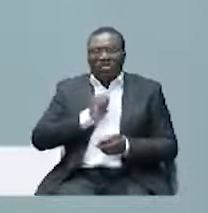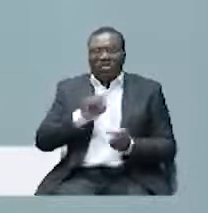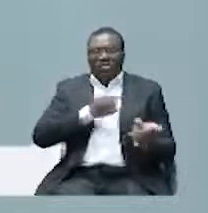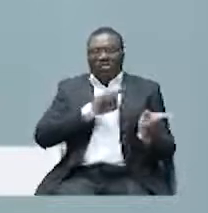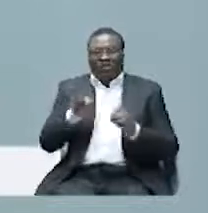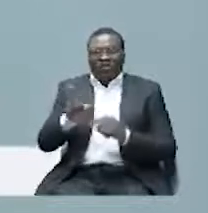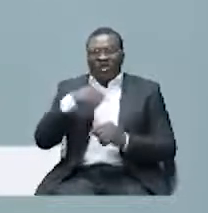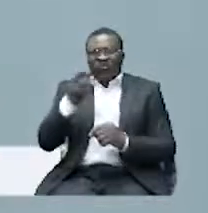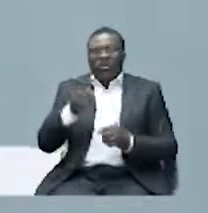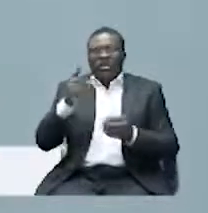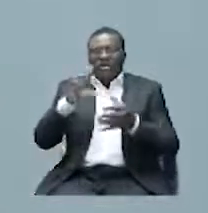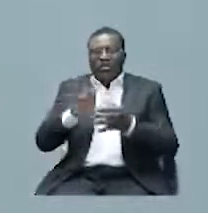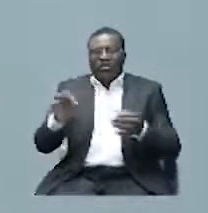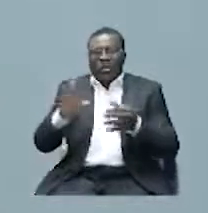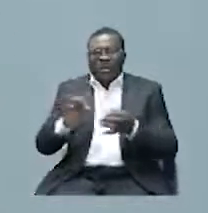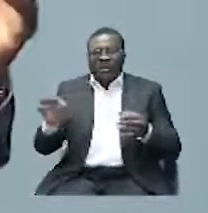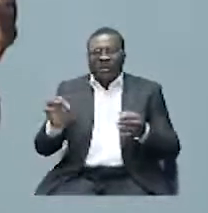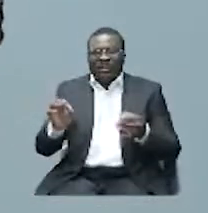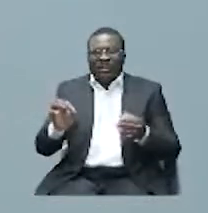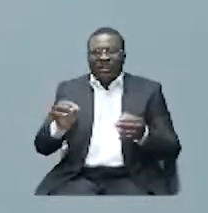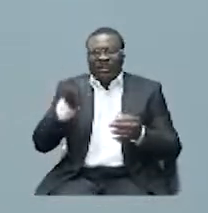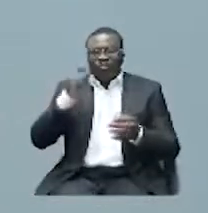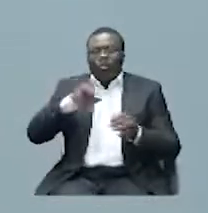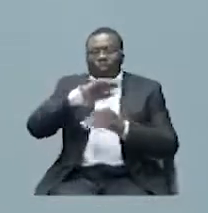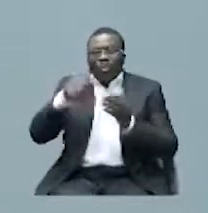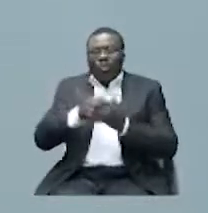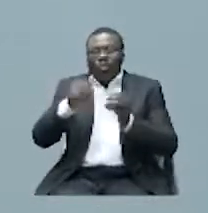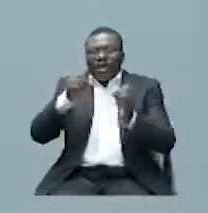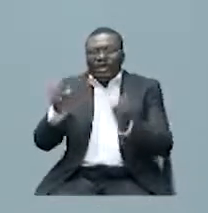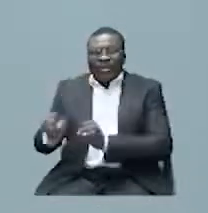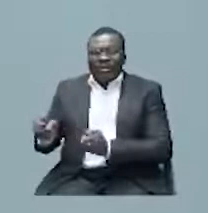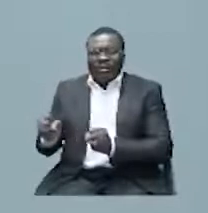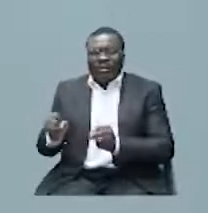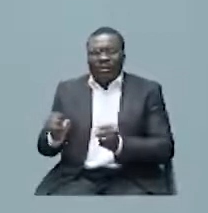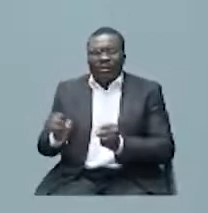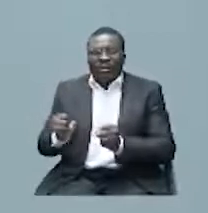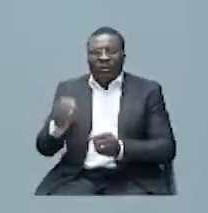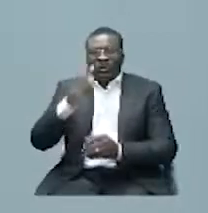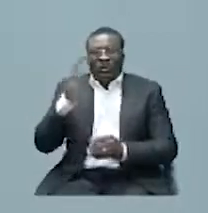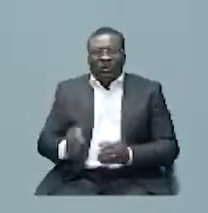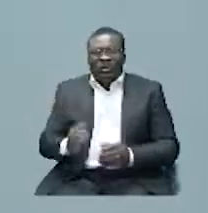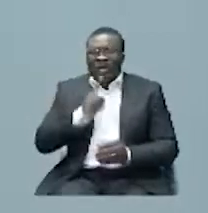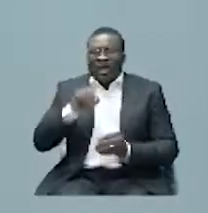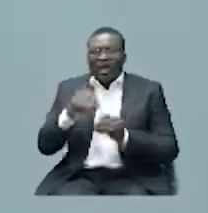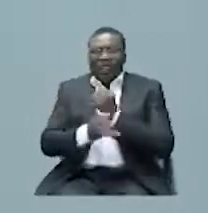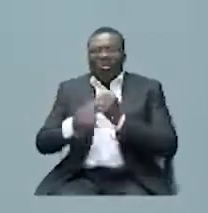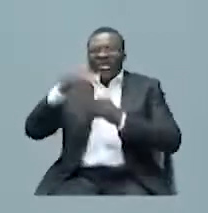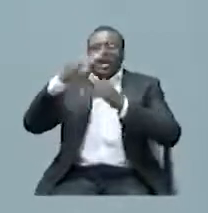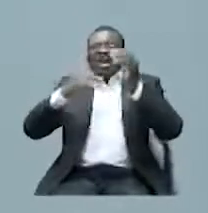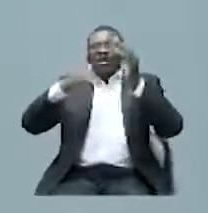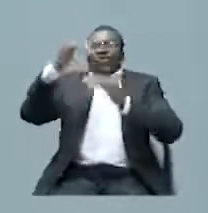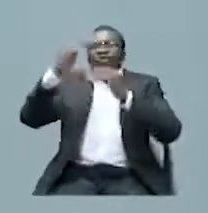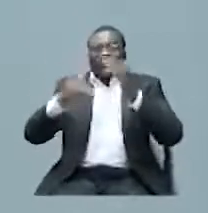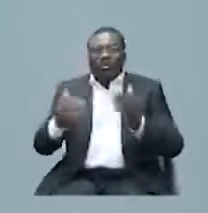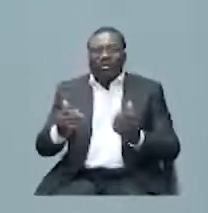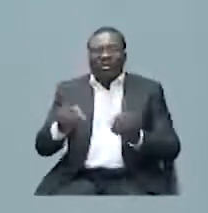Permettez-moi, je vais vous dire une phrase qui concerne tous les secteurs de l'activité dans notre vie. Le Bénin est un pays en construction, un petit pays en